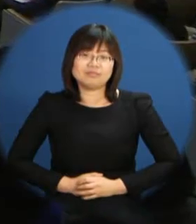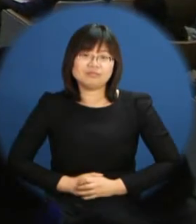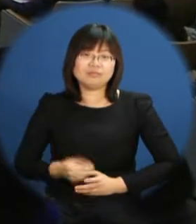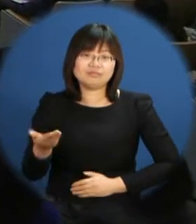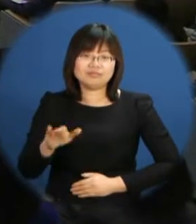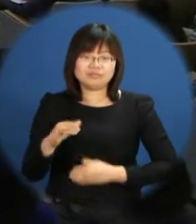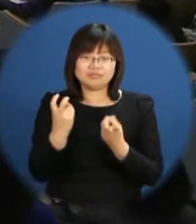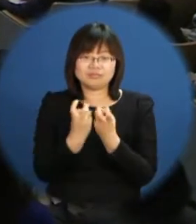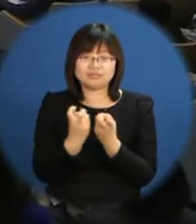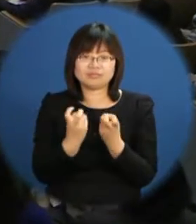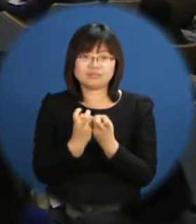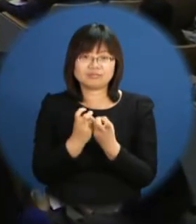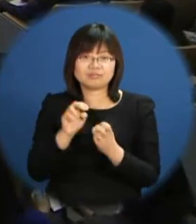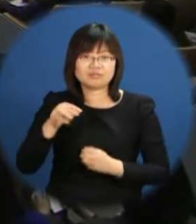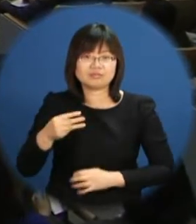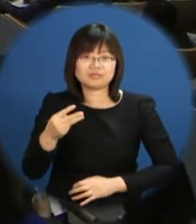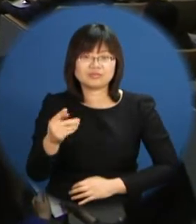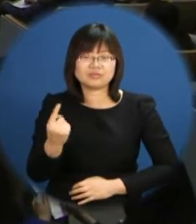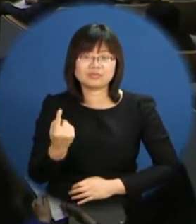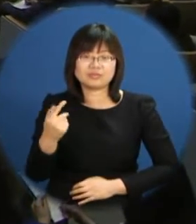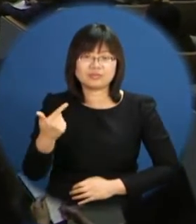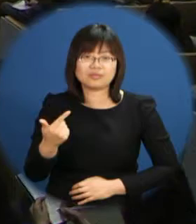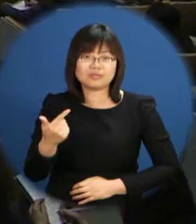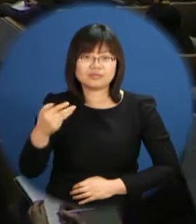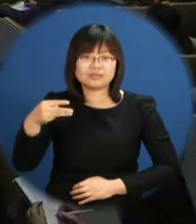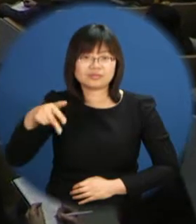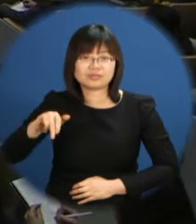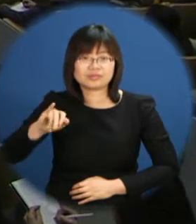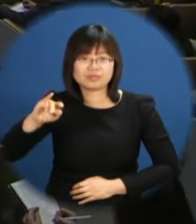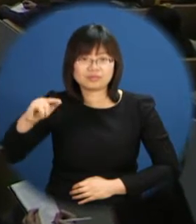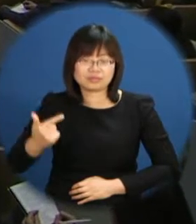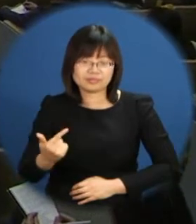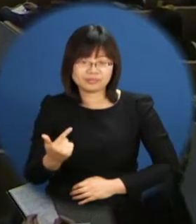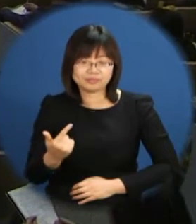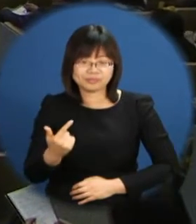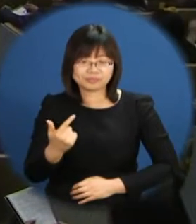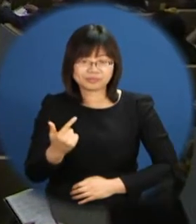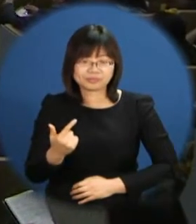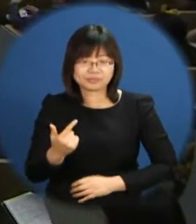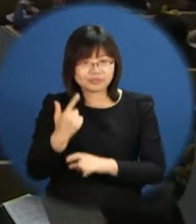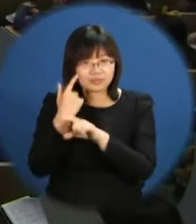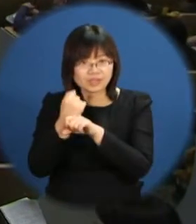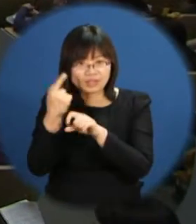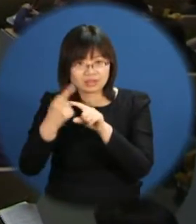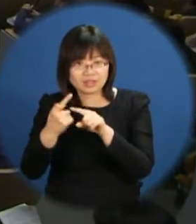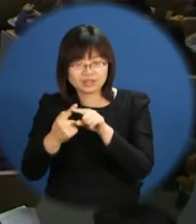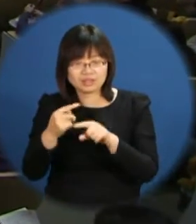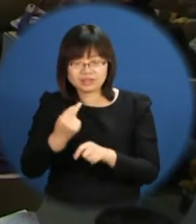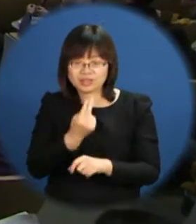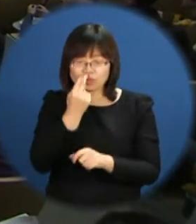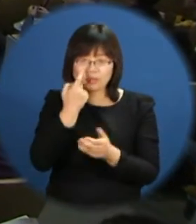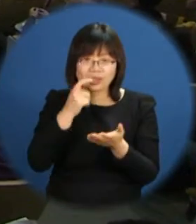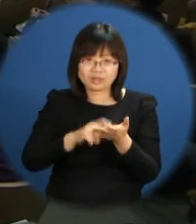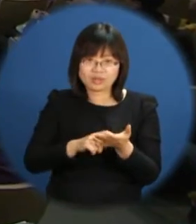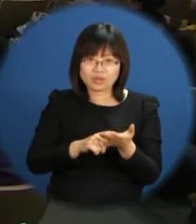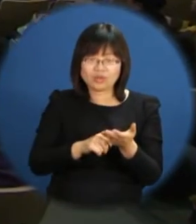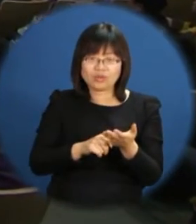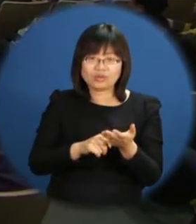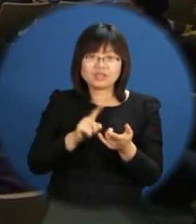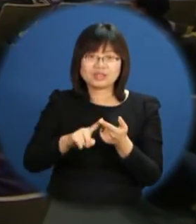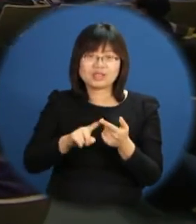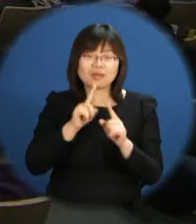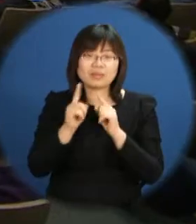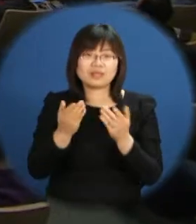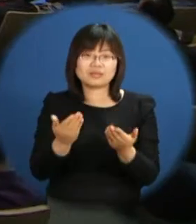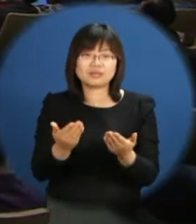근데 어떻게 플로 지선 확 을 하다가 산소를 발견 했을까 이제 그 말씀을 전해 드리고 싶습니다 프리스트